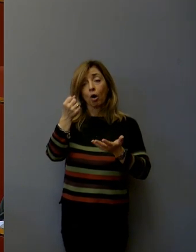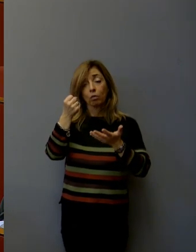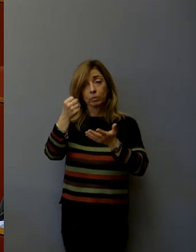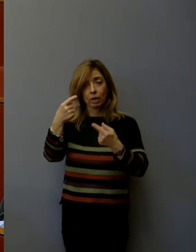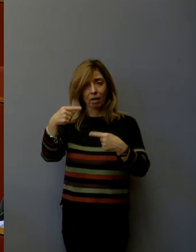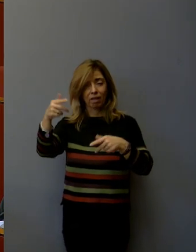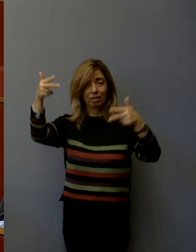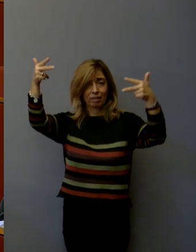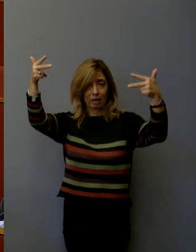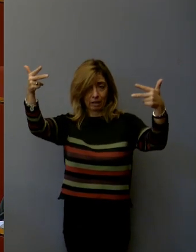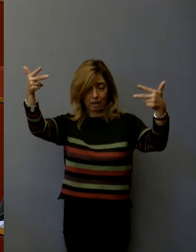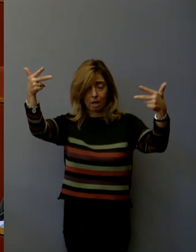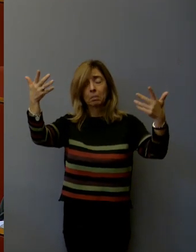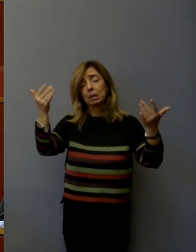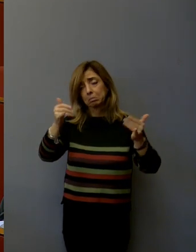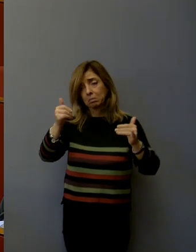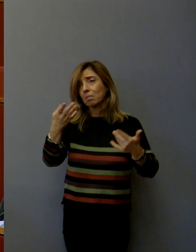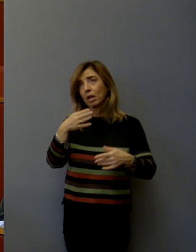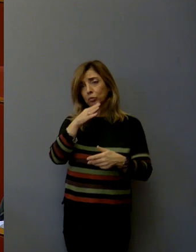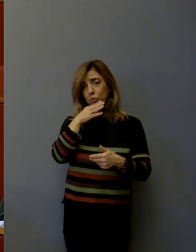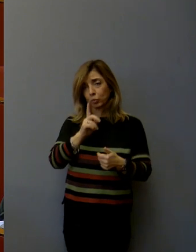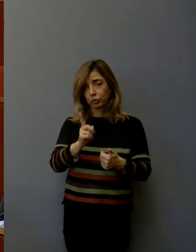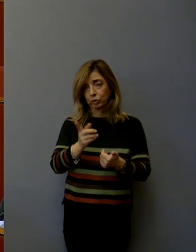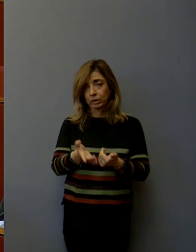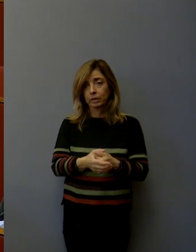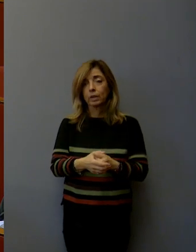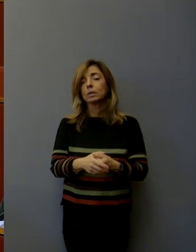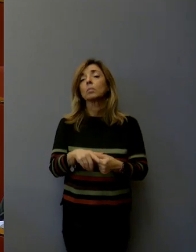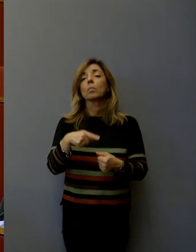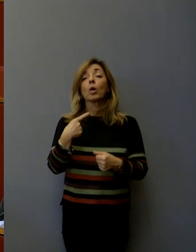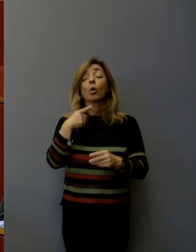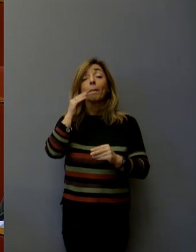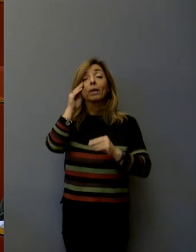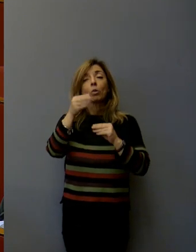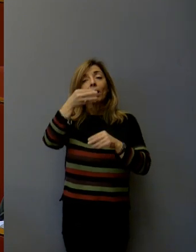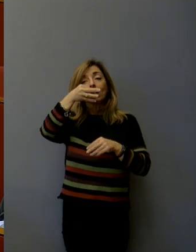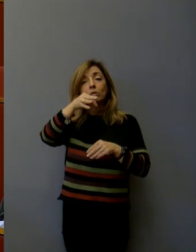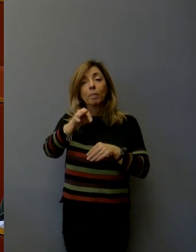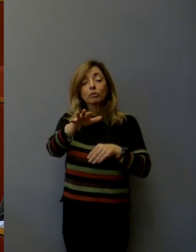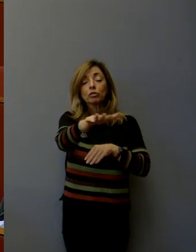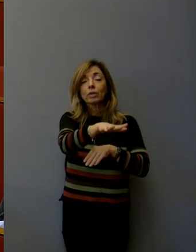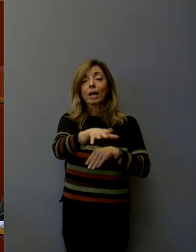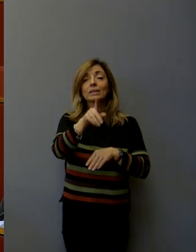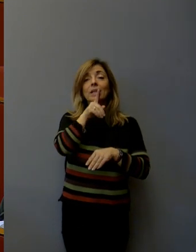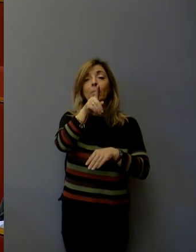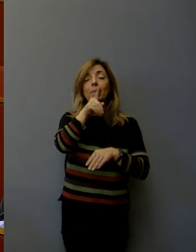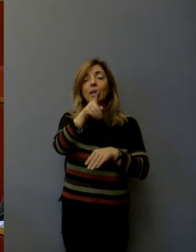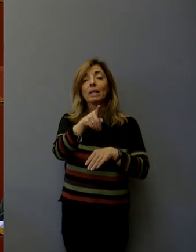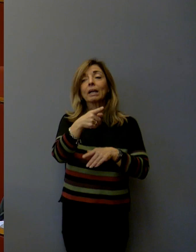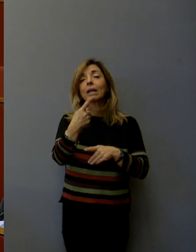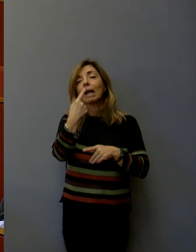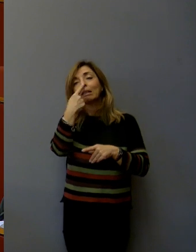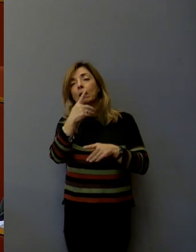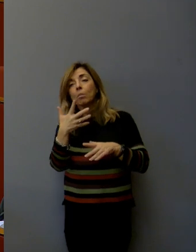per carità ma non bastano a domanda specifica su Sampierdarena Che tipo di interventi di sicurezza urbana abbiamo pensato